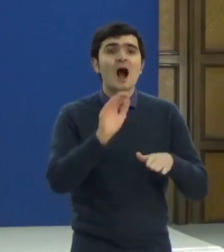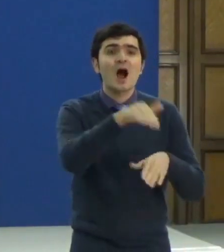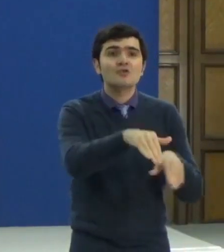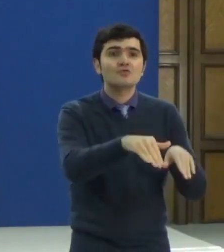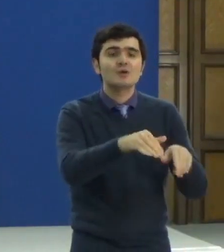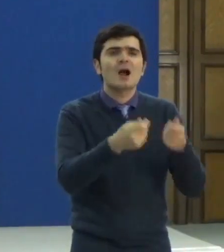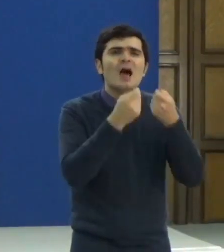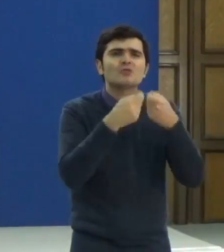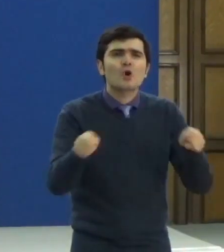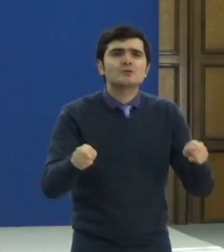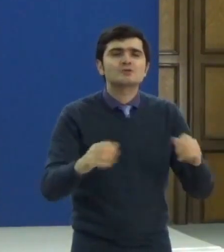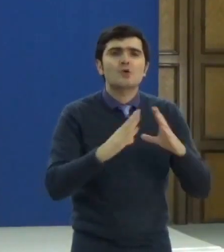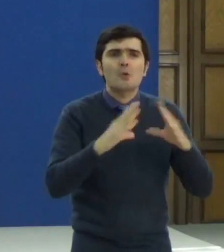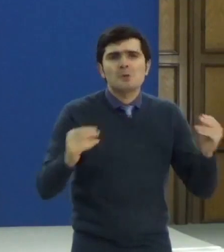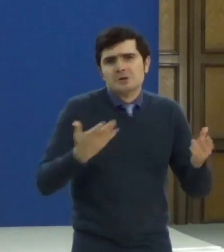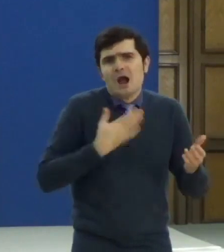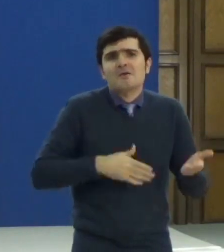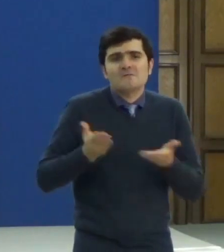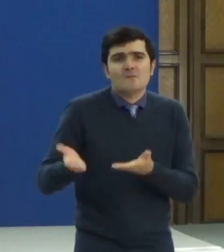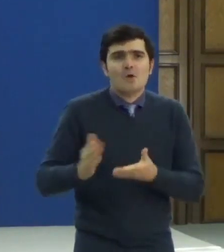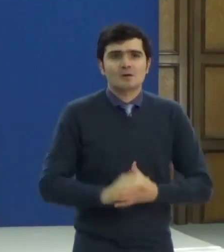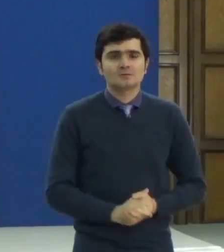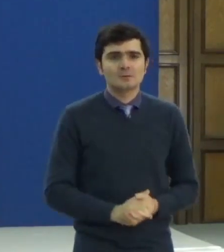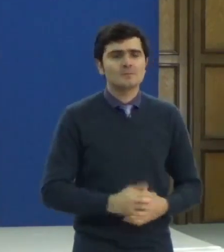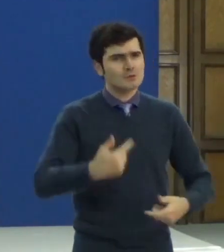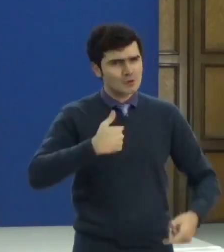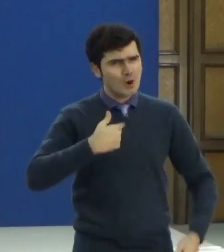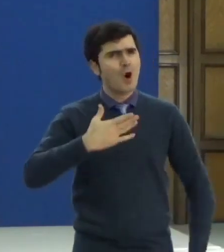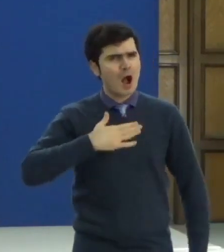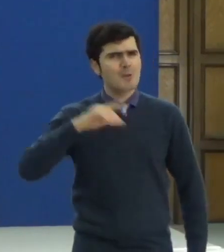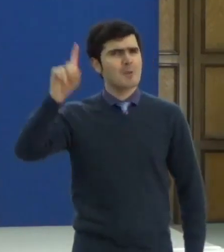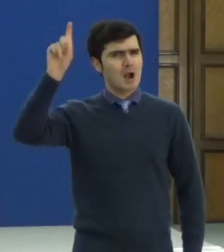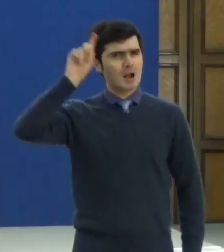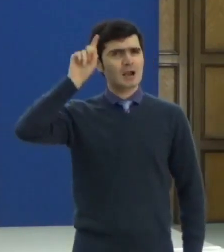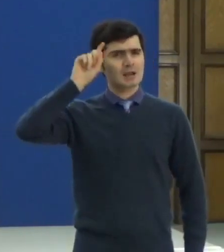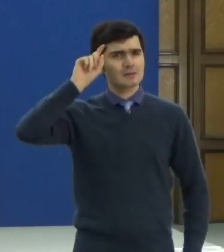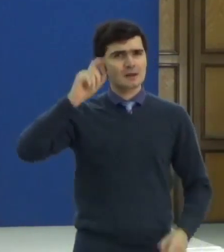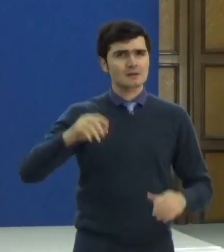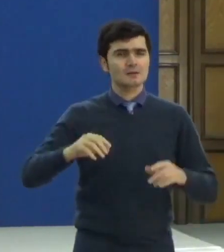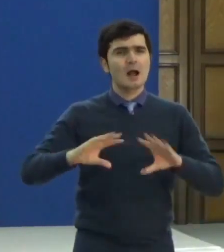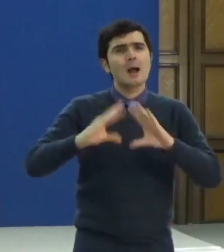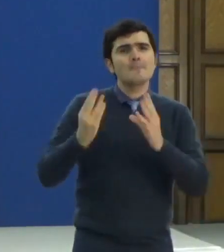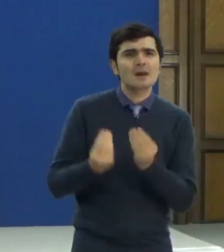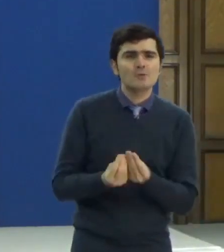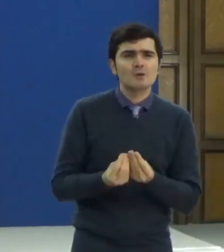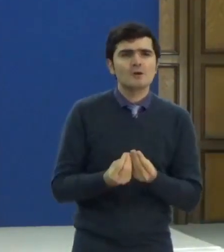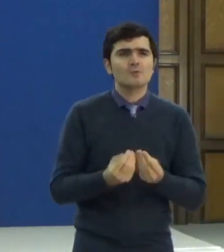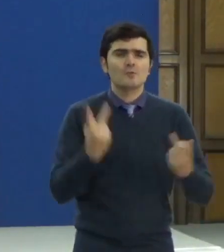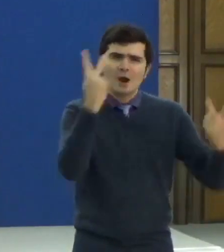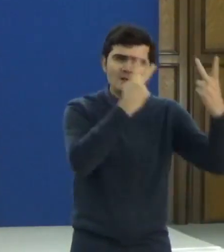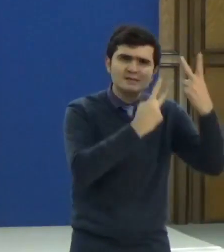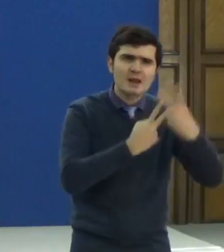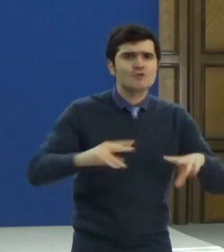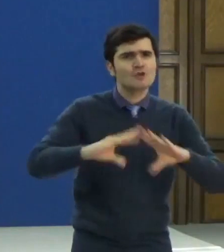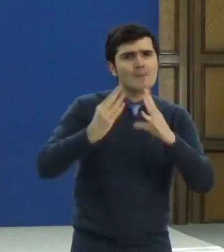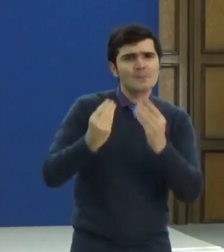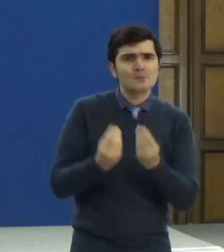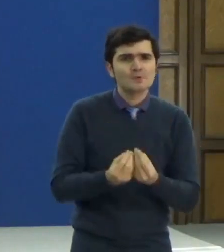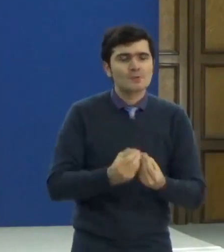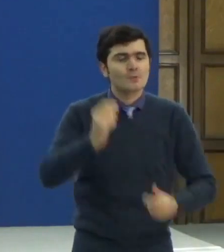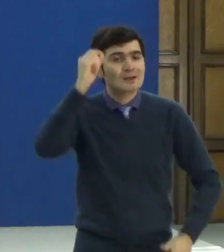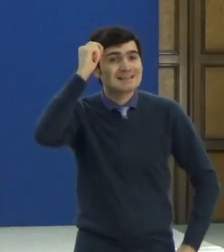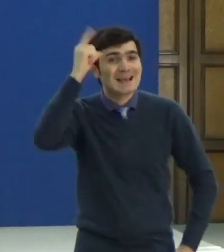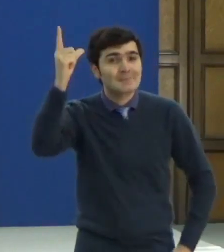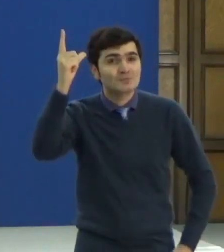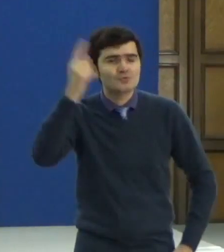își doresc asta. Sunt și încrezător că împreună cu înțelegere și cu înțelepciune vom